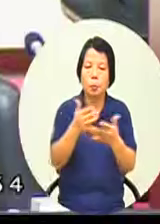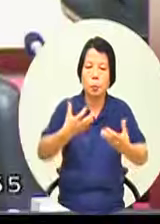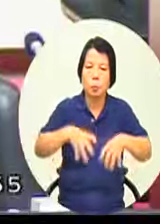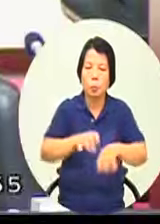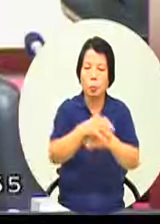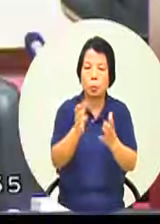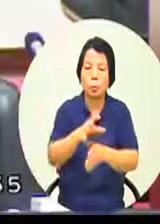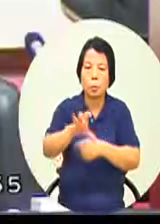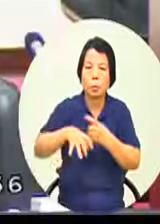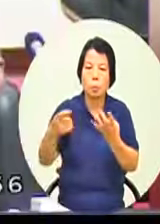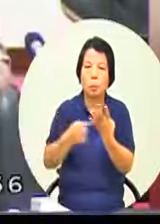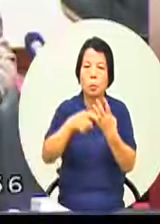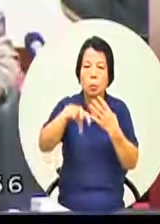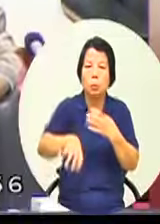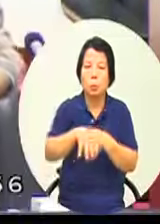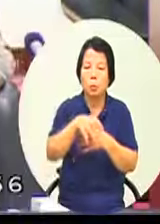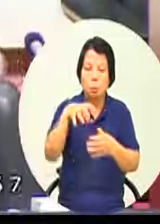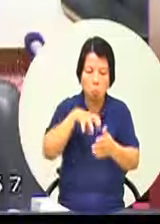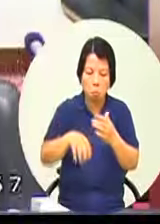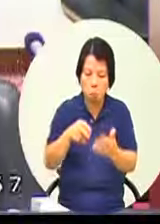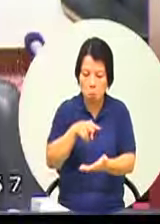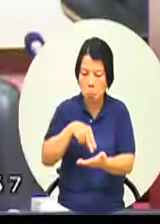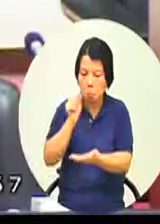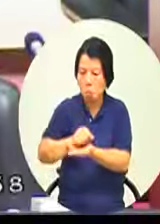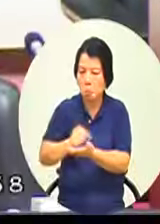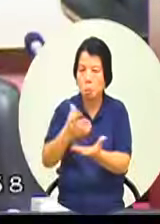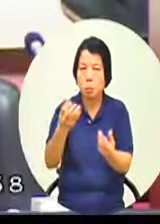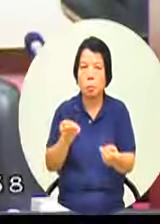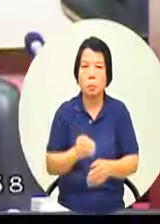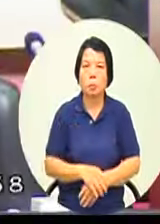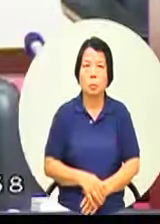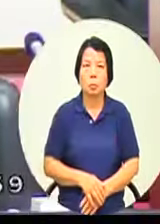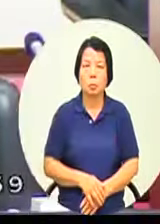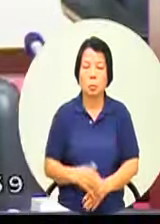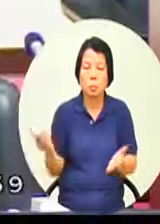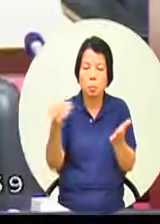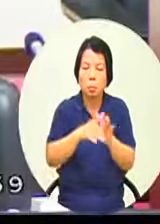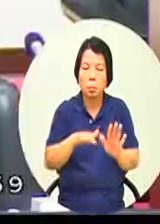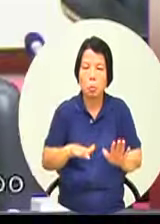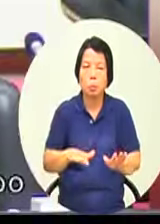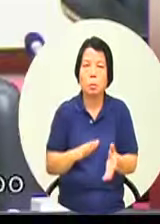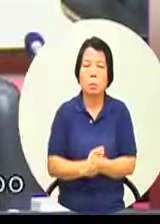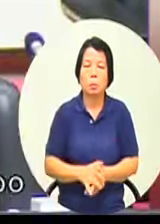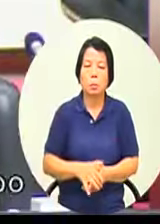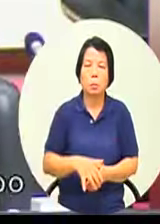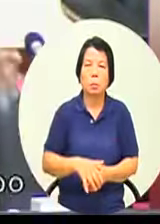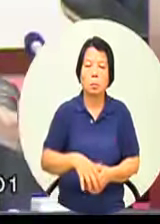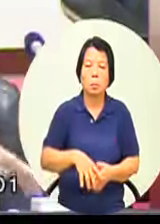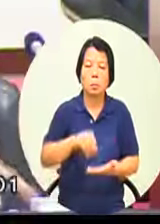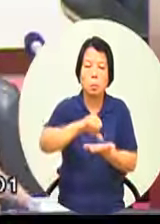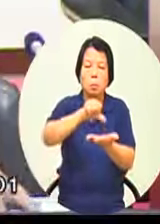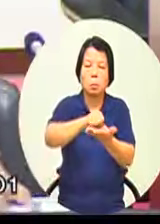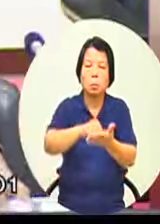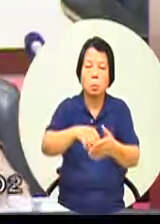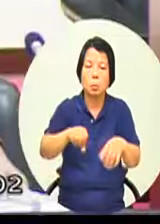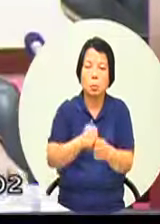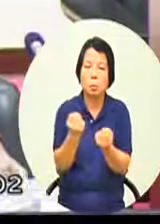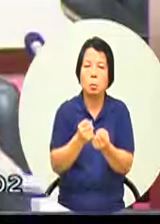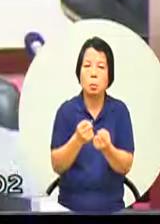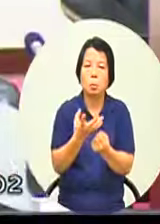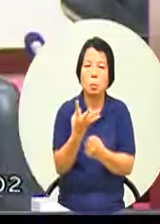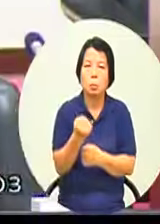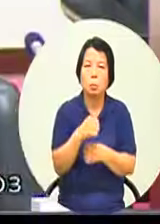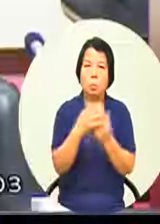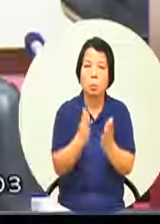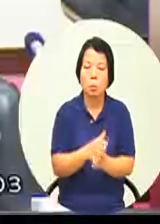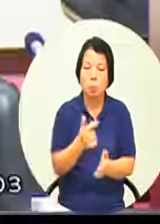里头，我们就看不到吼，看不到。那到底我们的农损到底多少？我们非